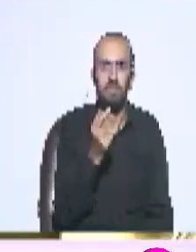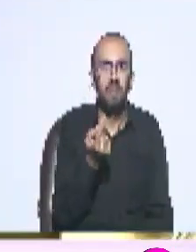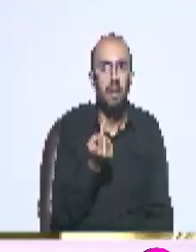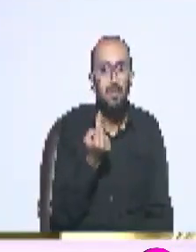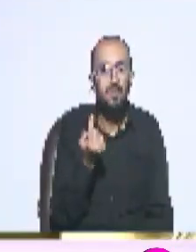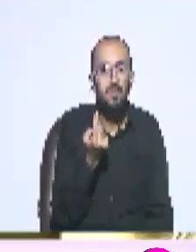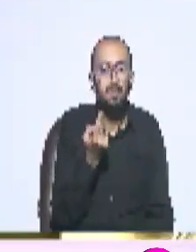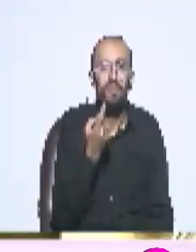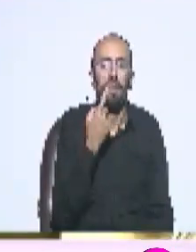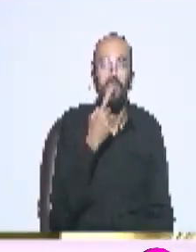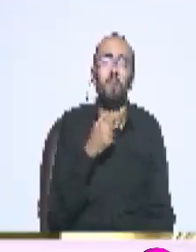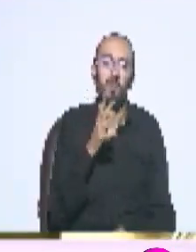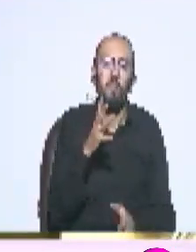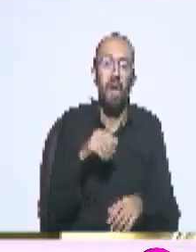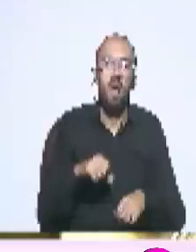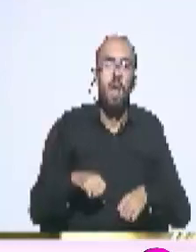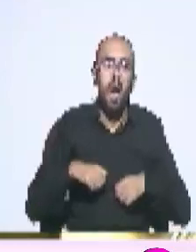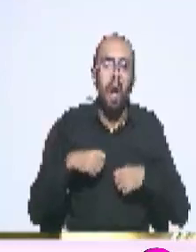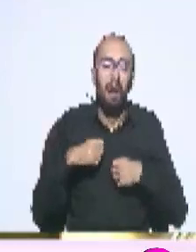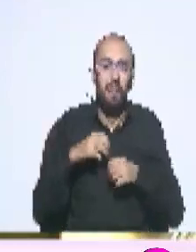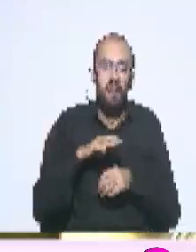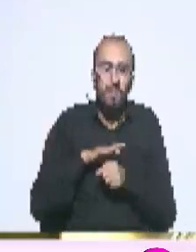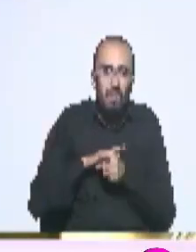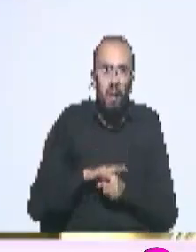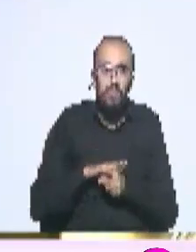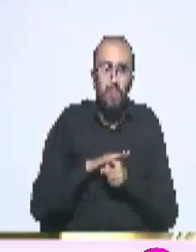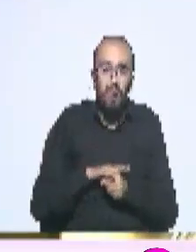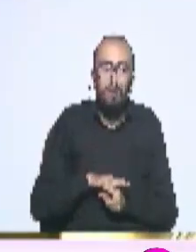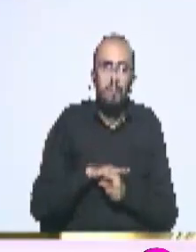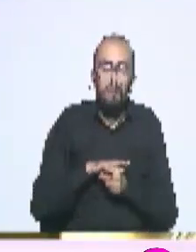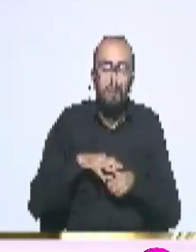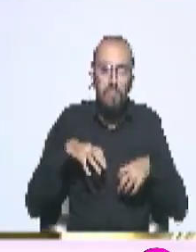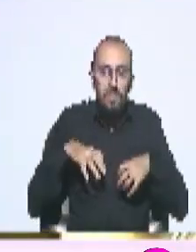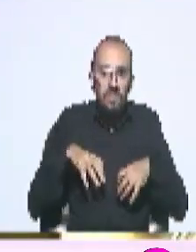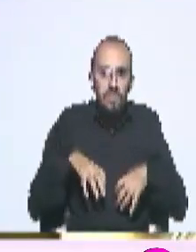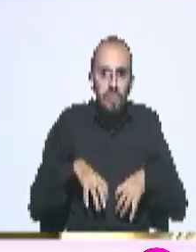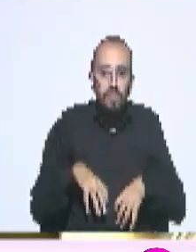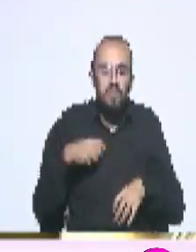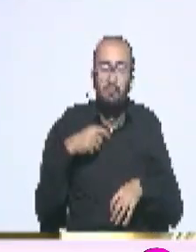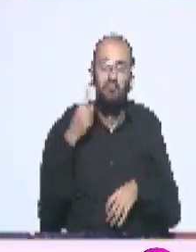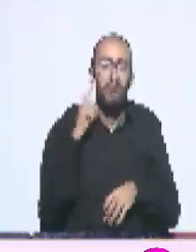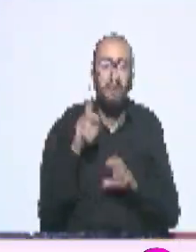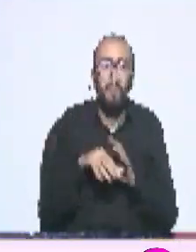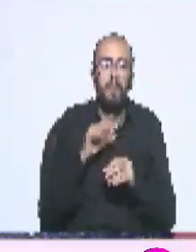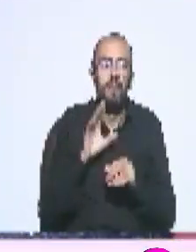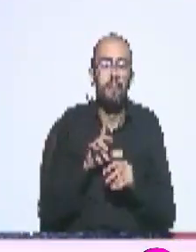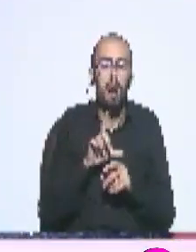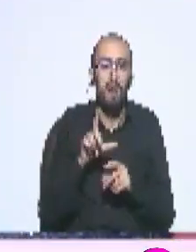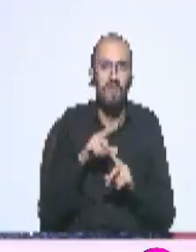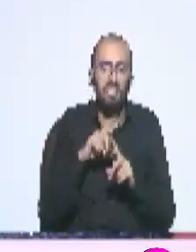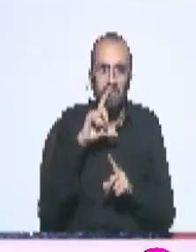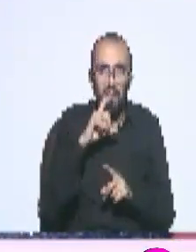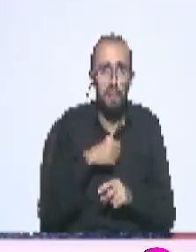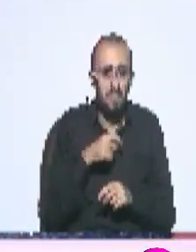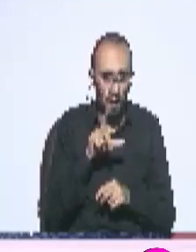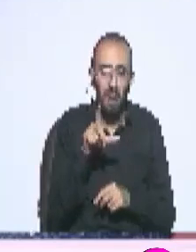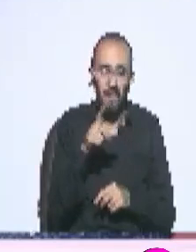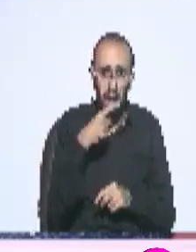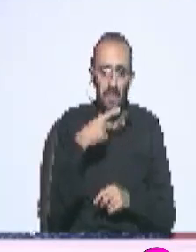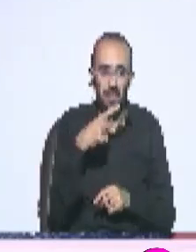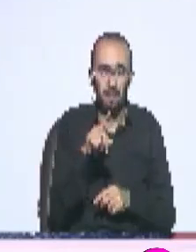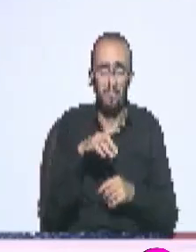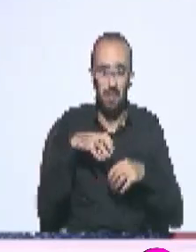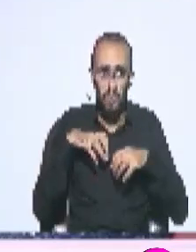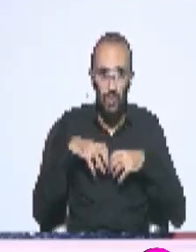ضغوط من ضغوط الحياه اللي بنتعرض لها ان انا ده يخليني مش قادر اتصالح مع نفسي طبعا الضغوط دي حاجه بتبقى